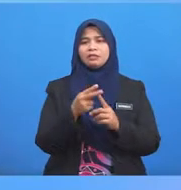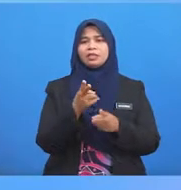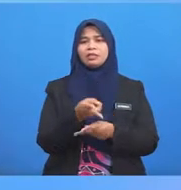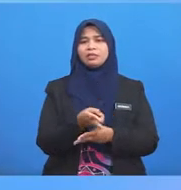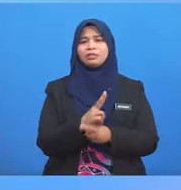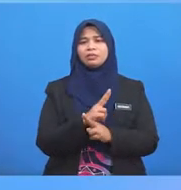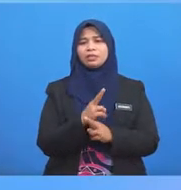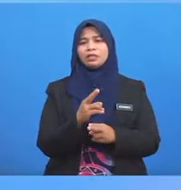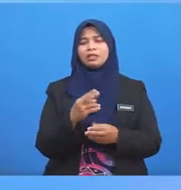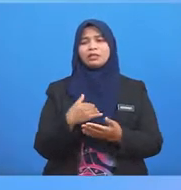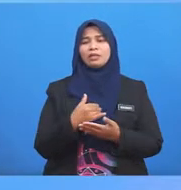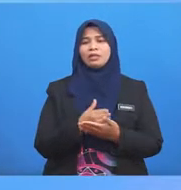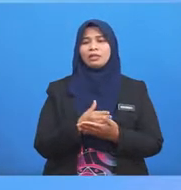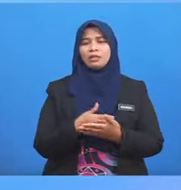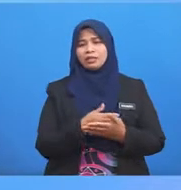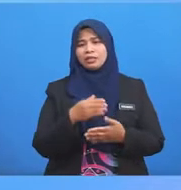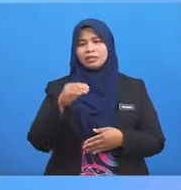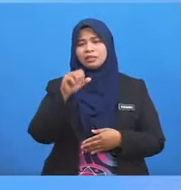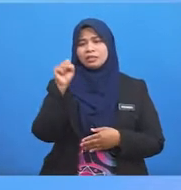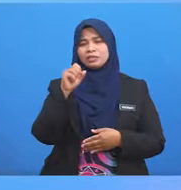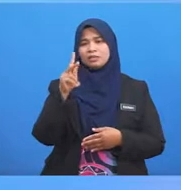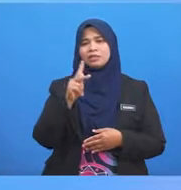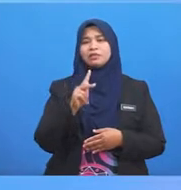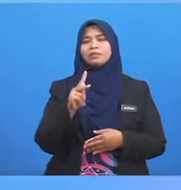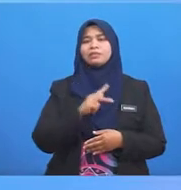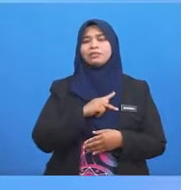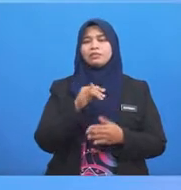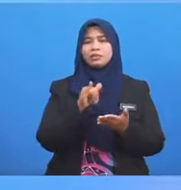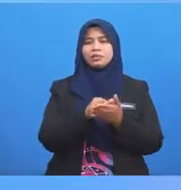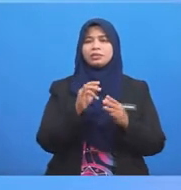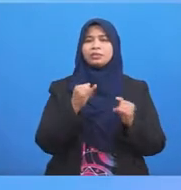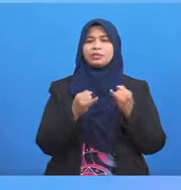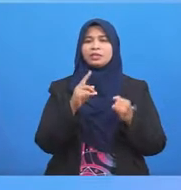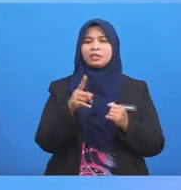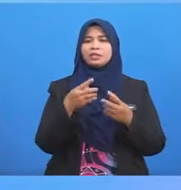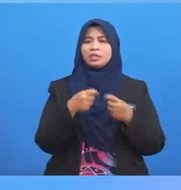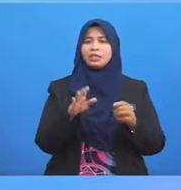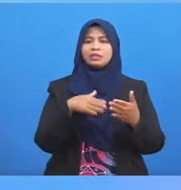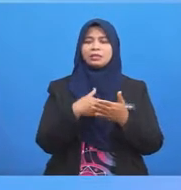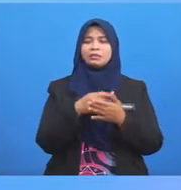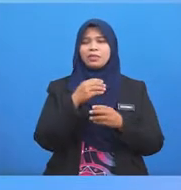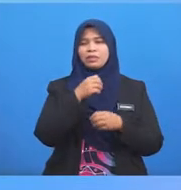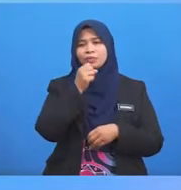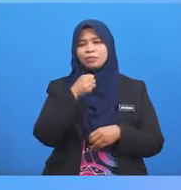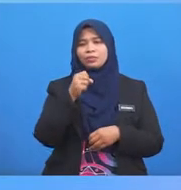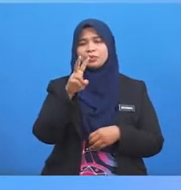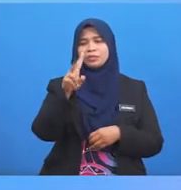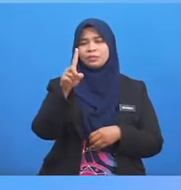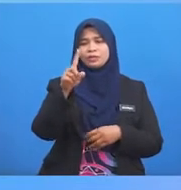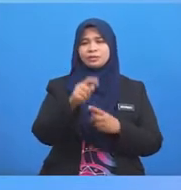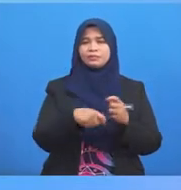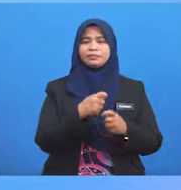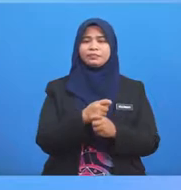itu jika dia telah mencapai umur 21 tahun. Mari kita lihat